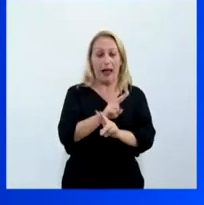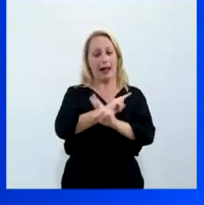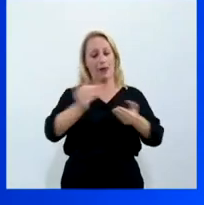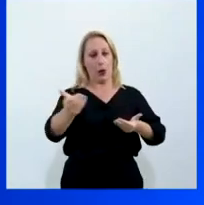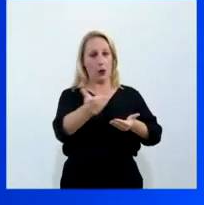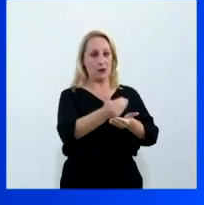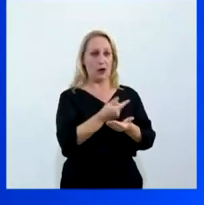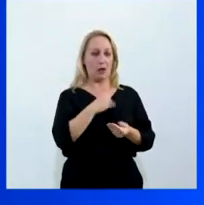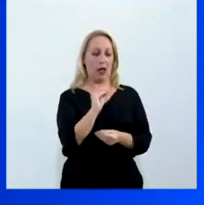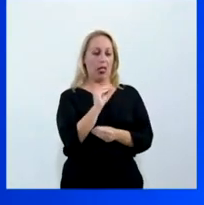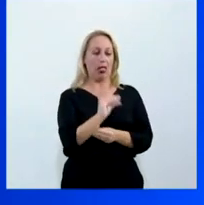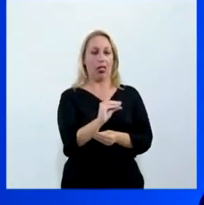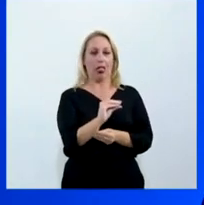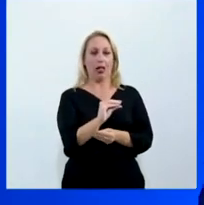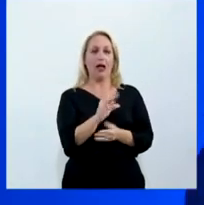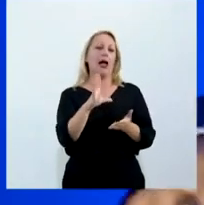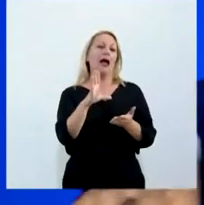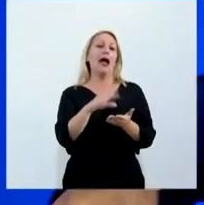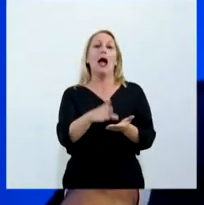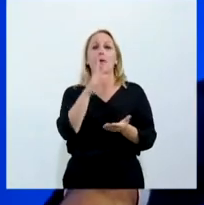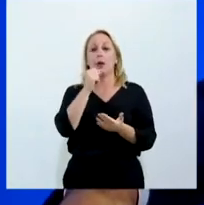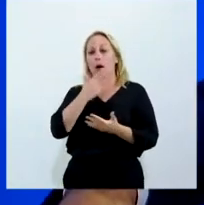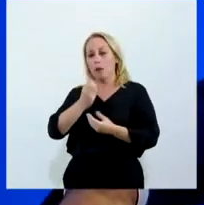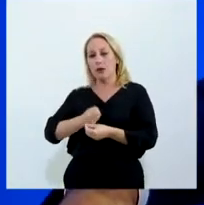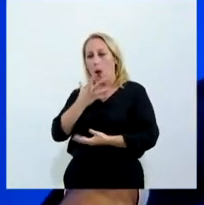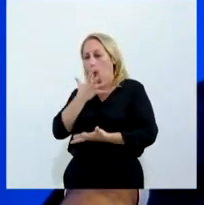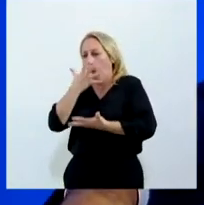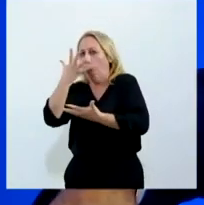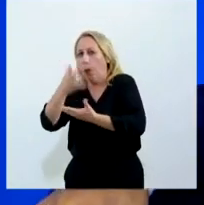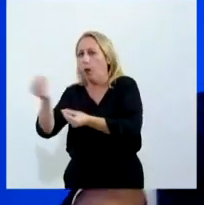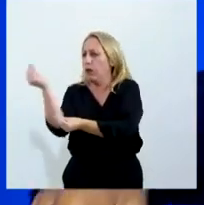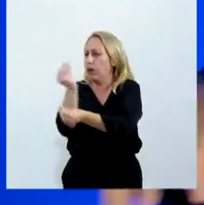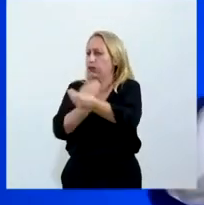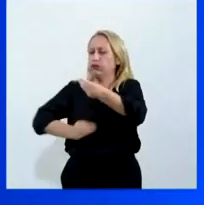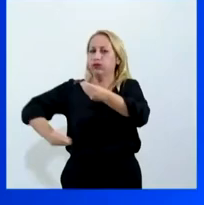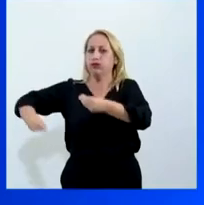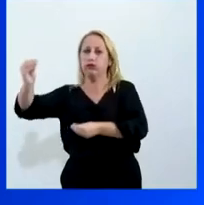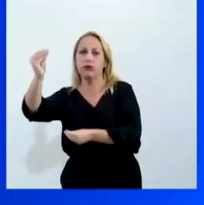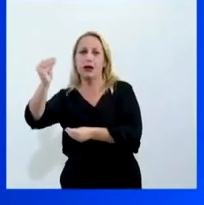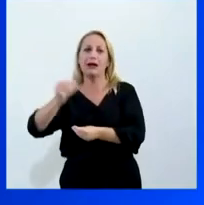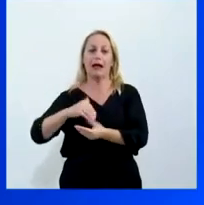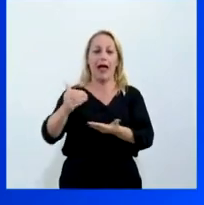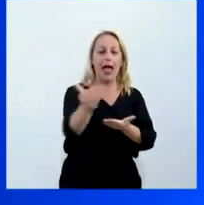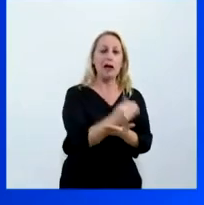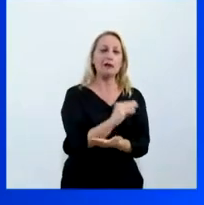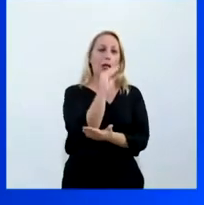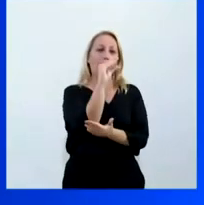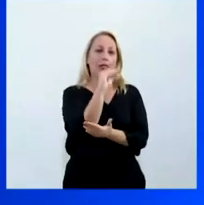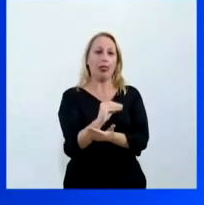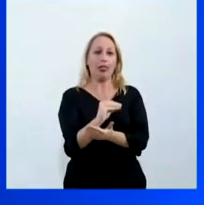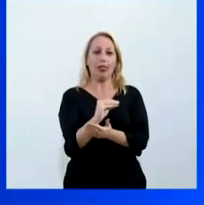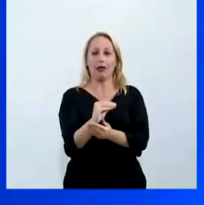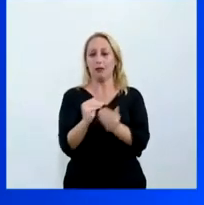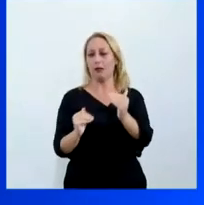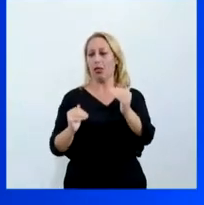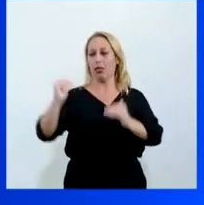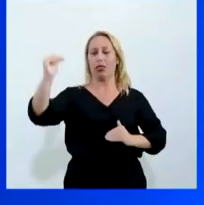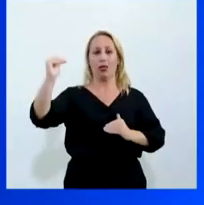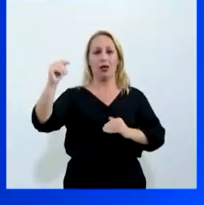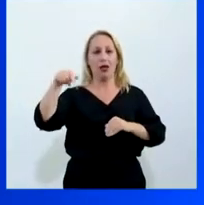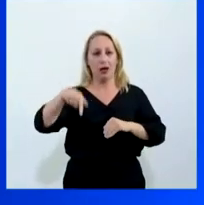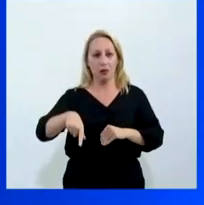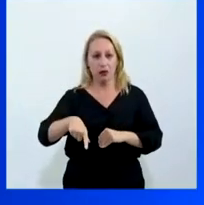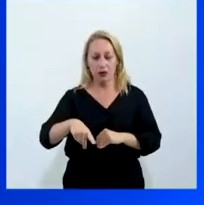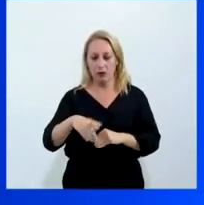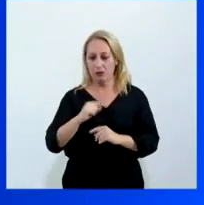εισοδήματα, είτε φουσκώνοντας τα έξοδά τους, είτε μειώνοντας τα έσοδά τους, όπου γεννώνται εύλογα ερωτηματικά πώς αυτοί οι